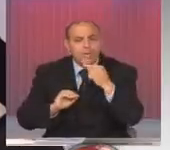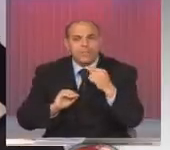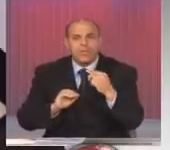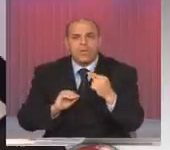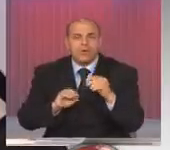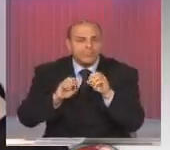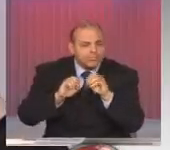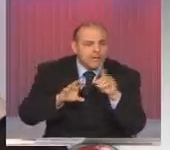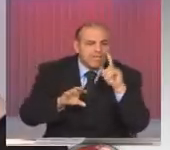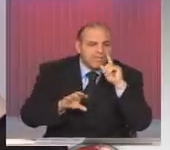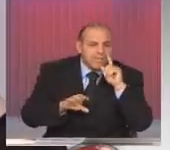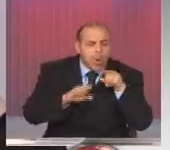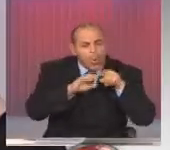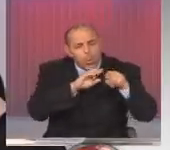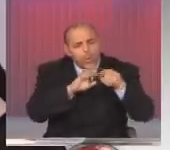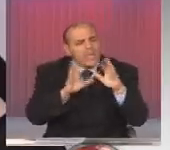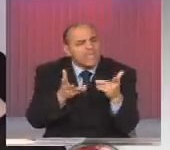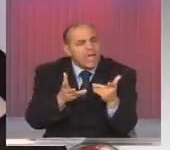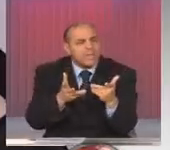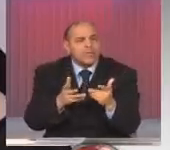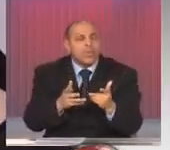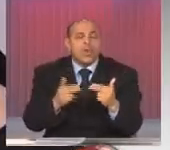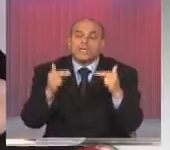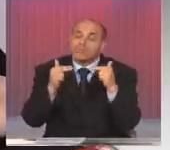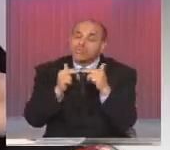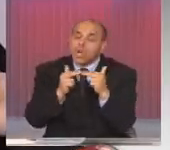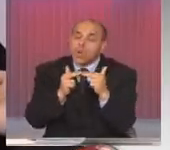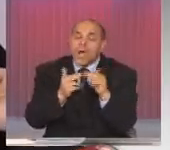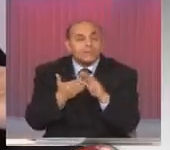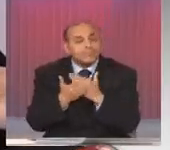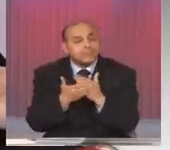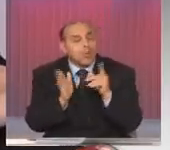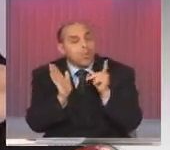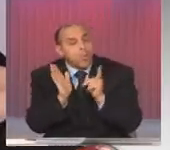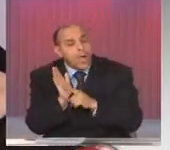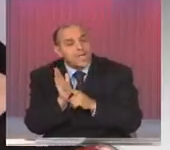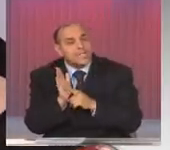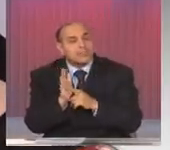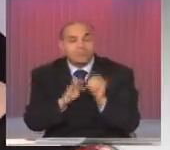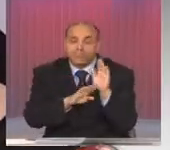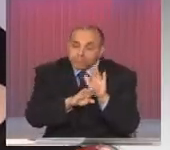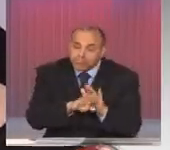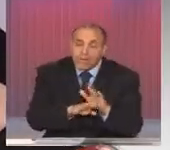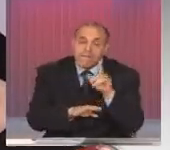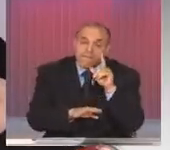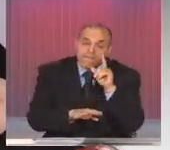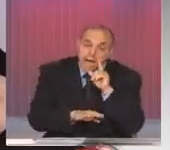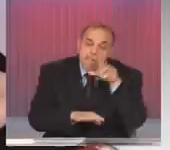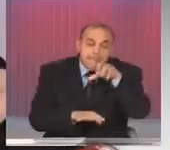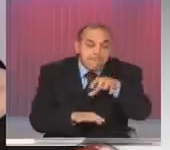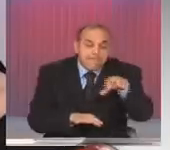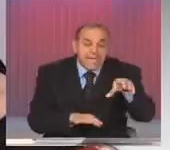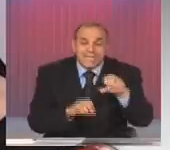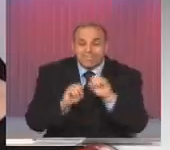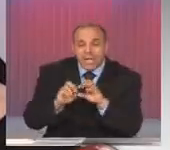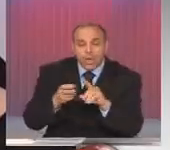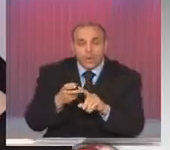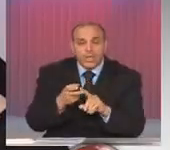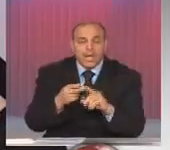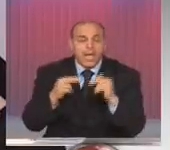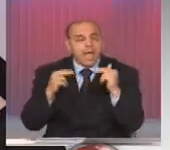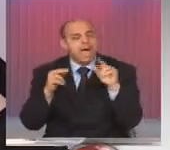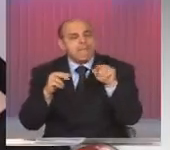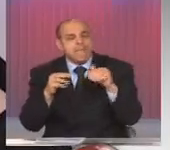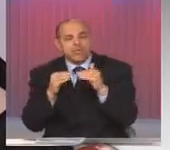الفتاة في الوسط الريفي، وشنية مستويات التأهيل الواجب توفيرها وتأمينها بهذه المراكز في علاقة